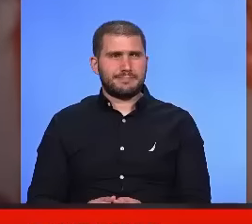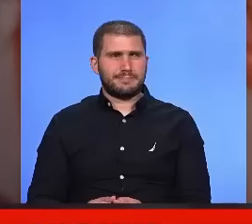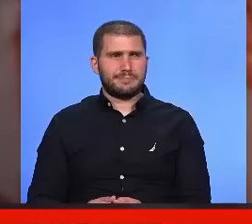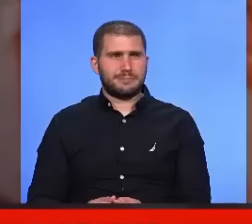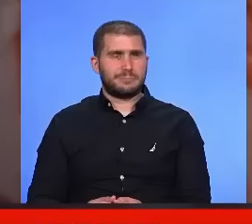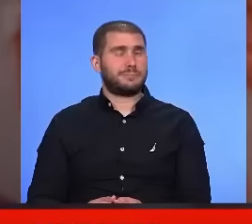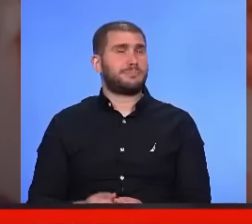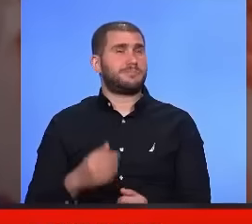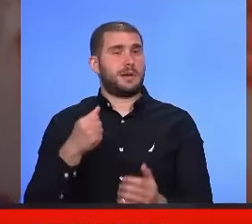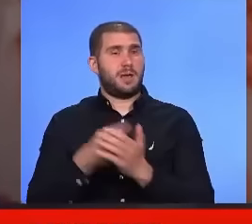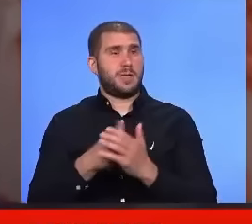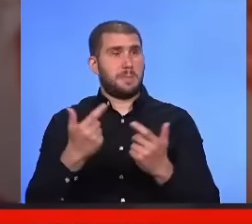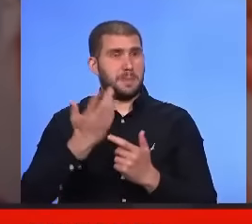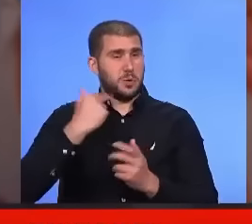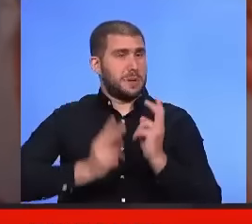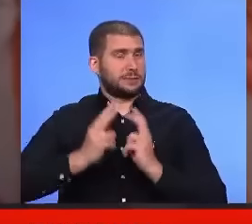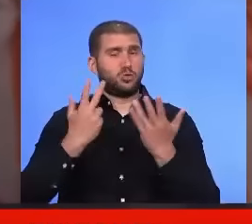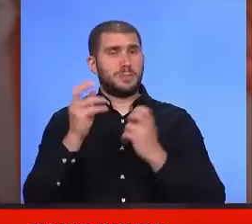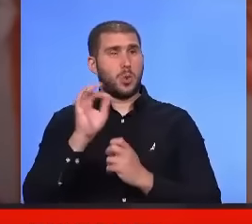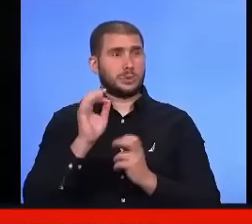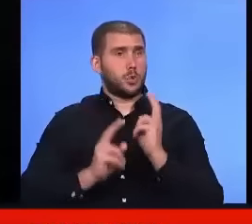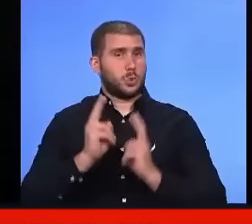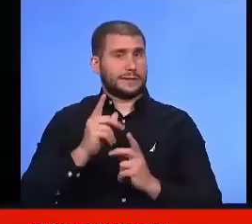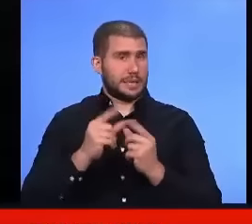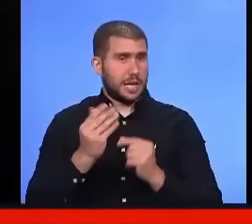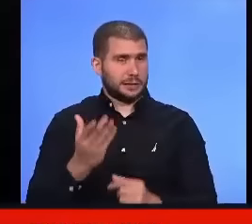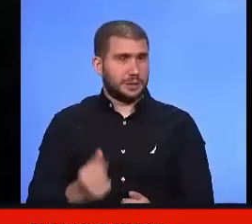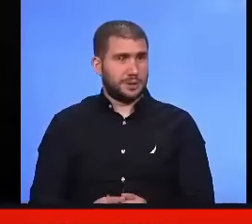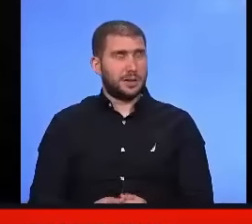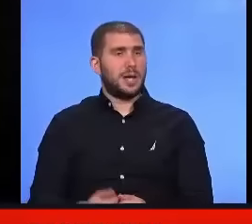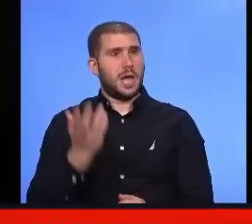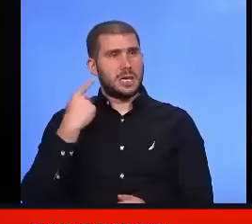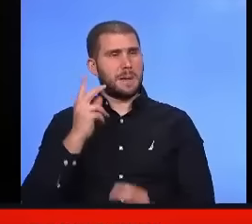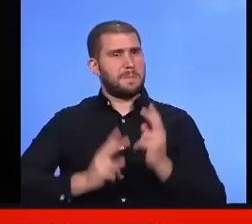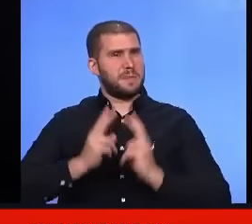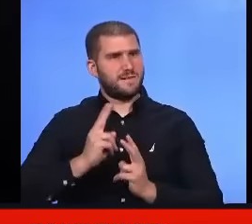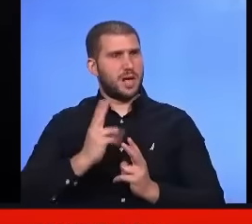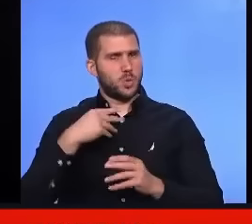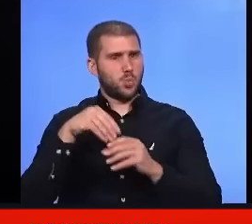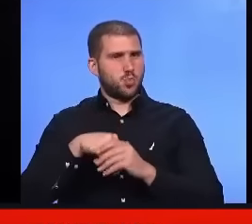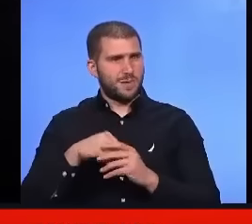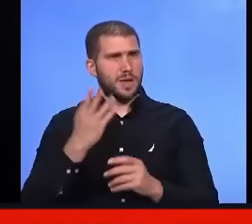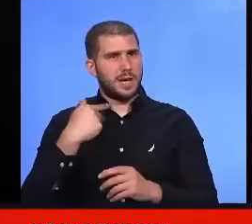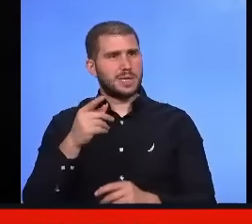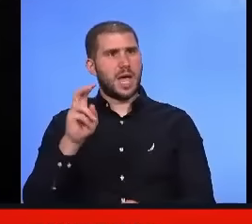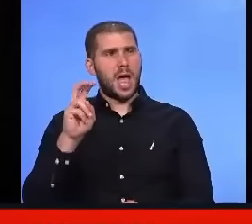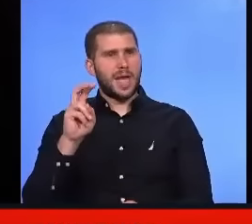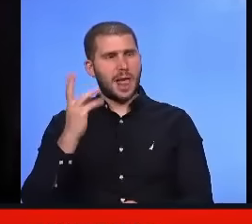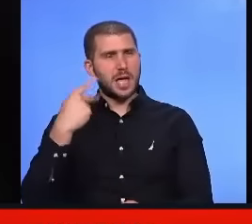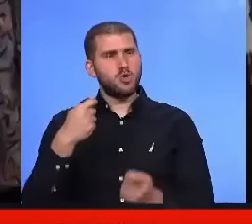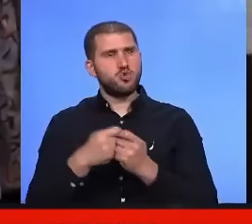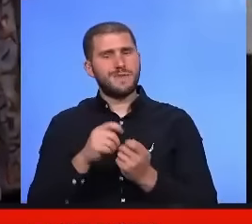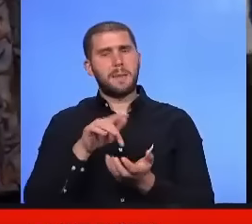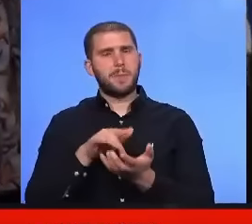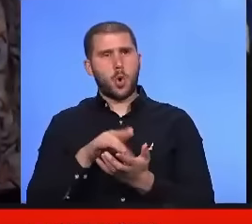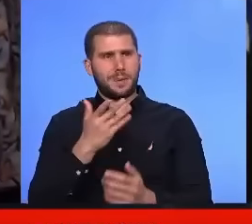עד המלחמה היינו מייצרים 80% מהתוצרת שלנו בעזה. היה לנו שם מפעל שהיינו שותפים בו. היה לנו את עדל, שהיה השותף המקומי